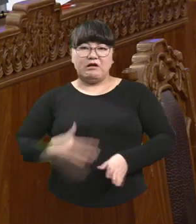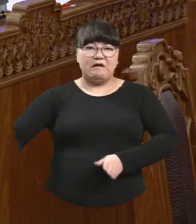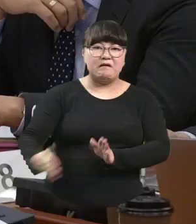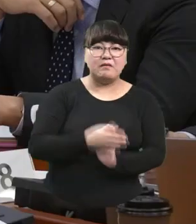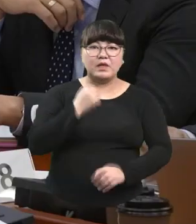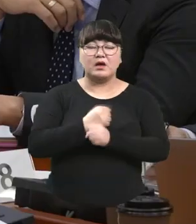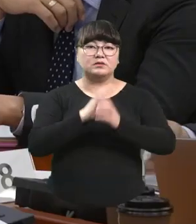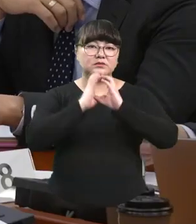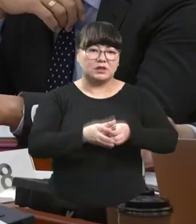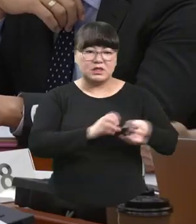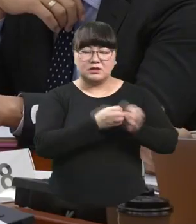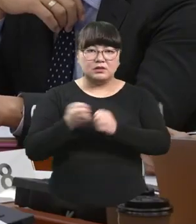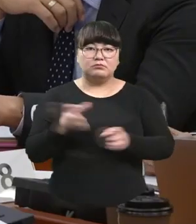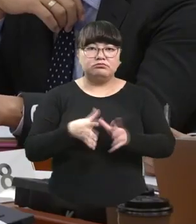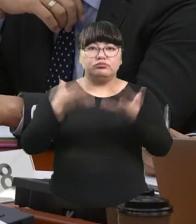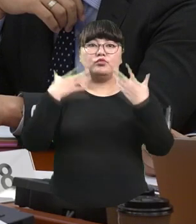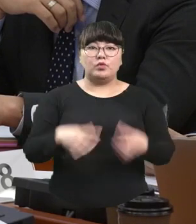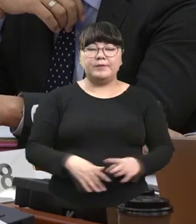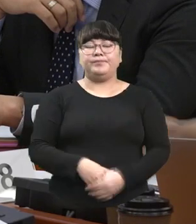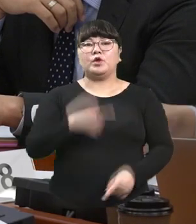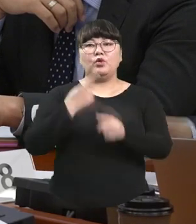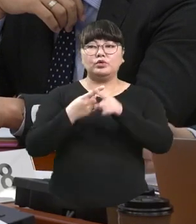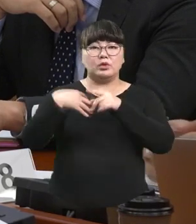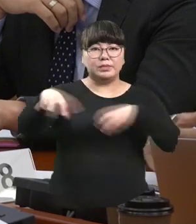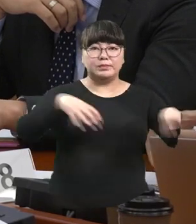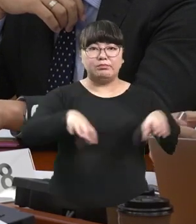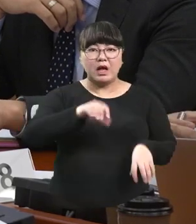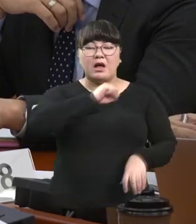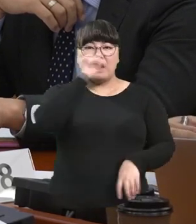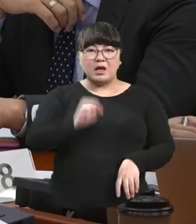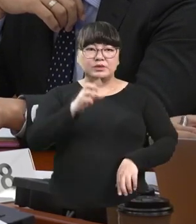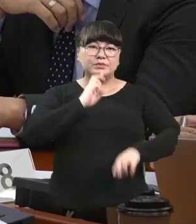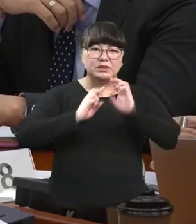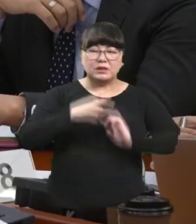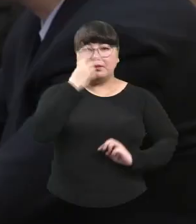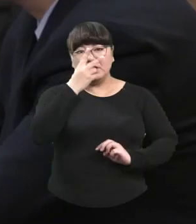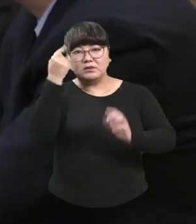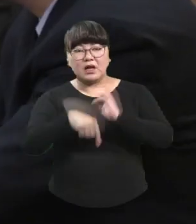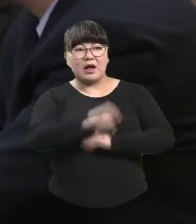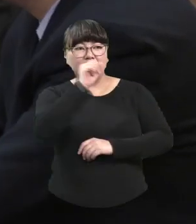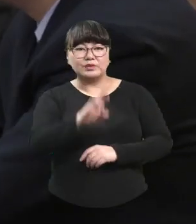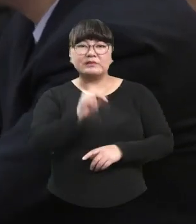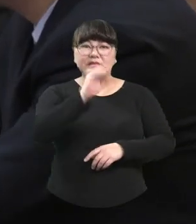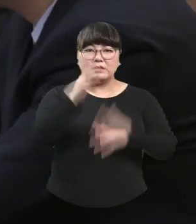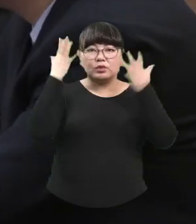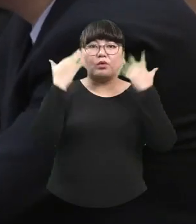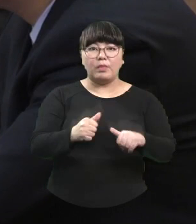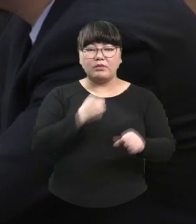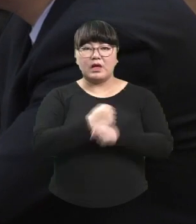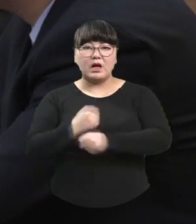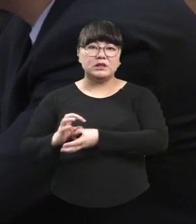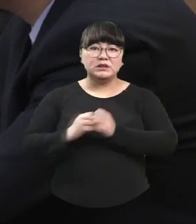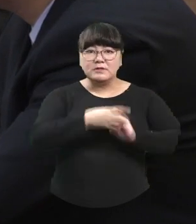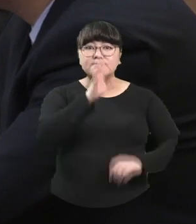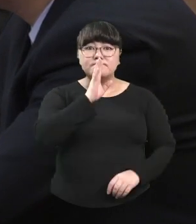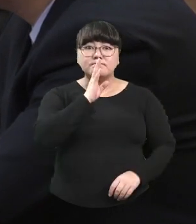хамтран ажлын хэсгээс боловсруулсан нэгдүүлсэн. Хөдөө орон нутаг малчтад тулгамдж байгаа дизель түлшний хангамжийн асуудлаар зохион байгуулалтын